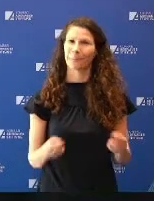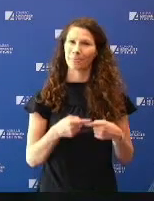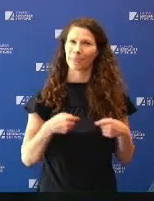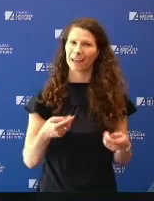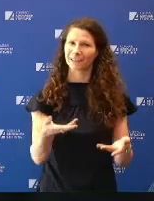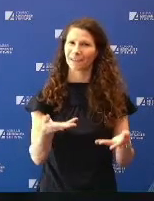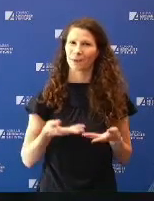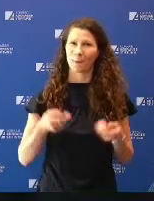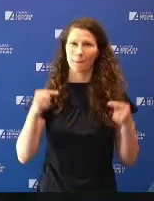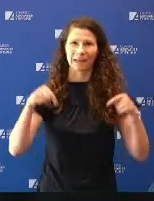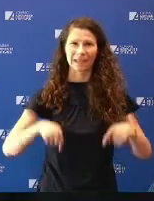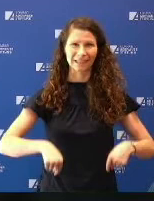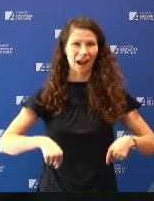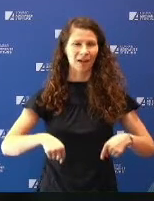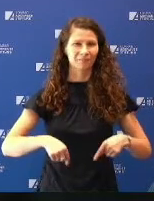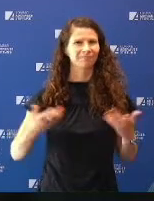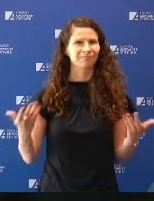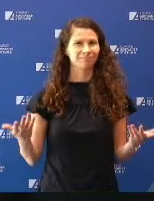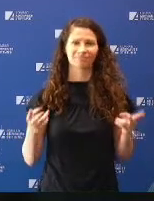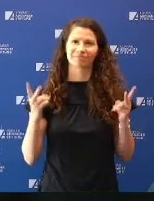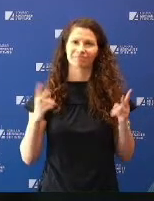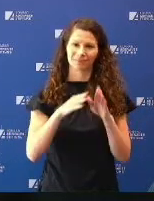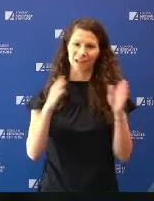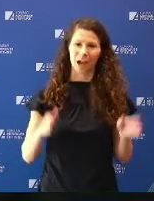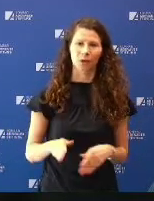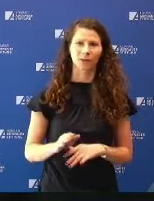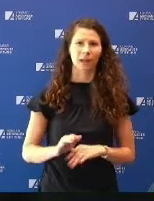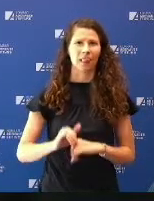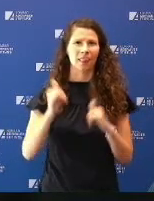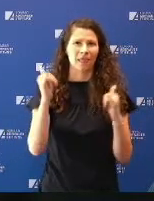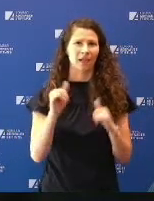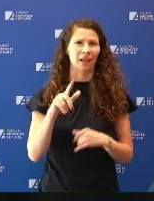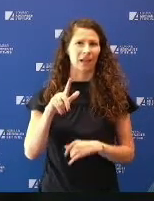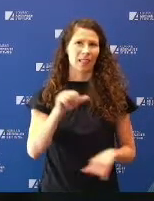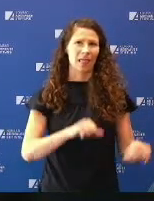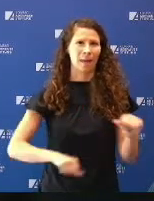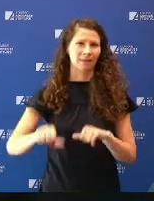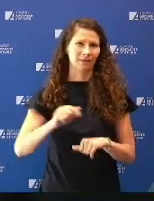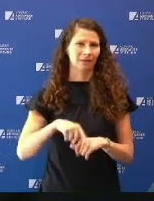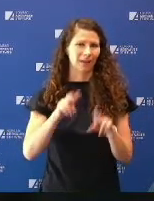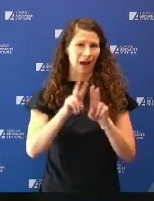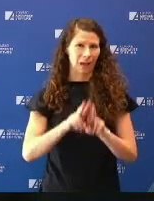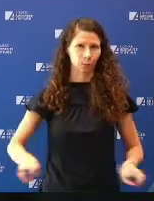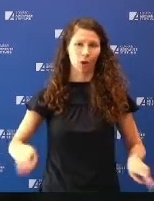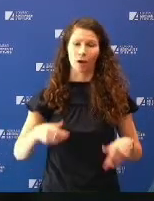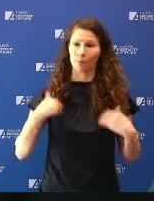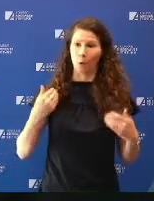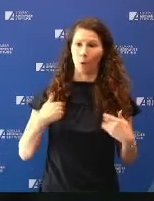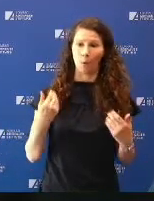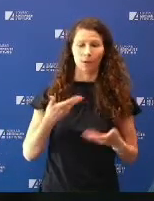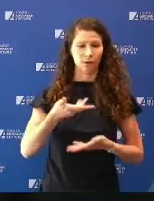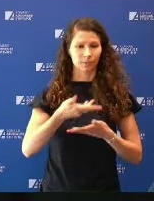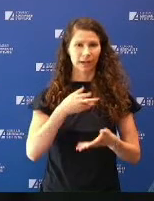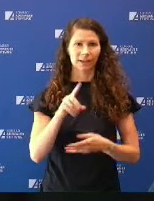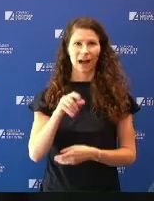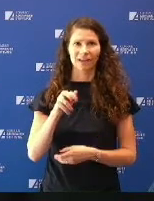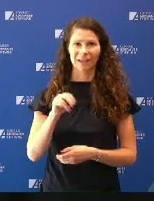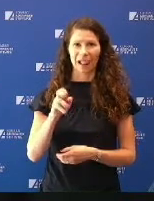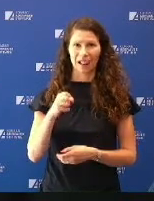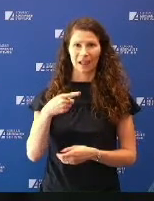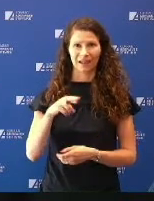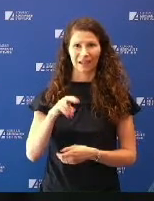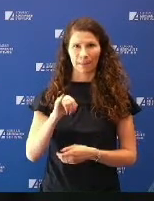Willkommen jetzt hier aus dem House of the Living Labs in Karlsruhe. Ich freue mich auf das Gespräch mit Daniel Grinn. Er begleitet